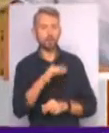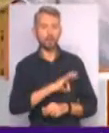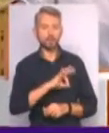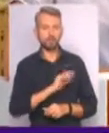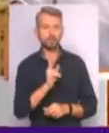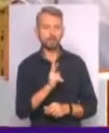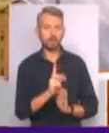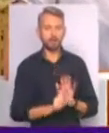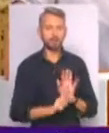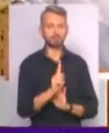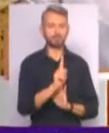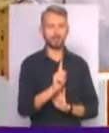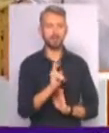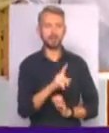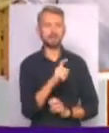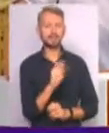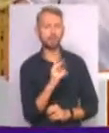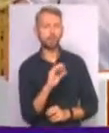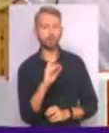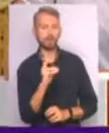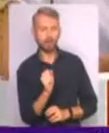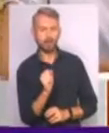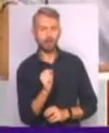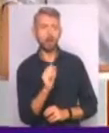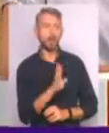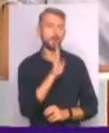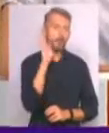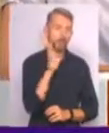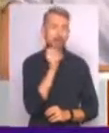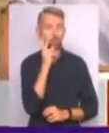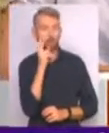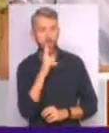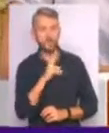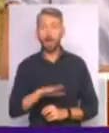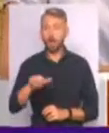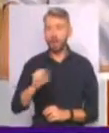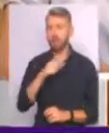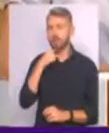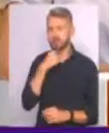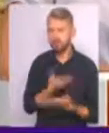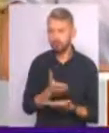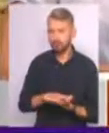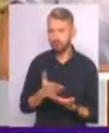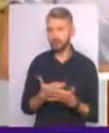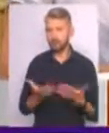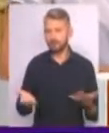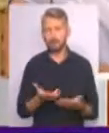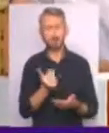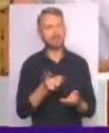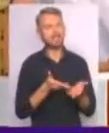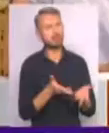как стартер, то есть как закуску в завтрак и в обед. А потом можно мясо, потом уже, смаженное. Да,